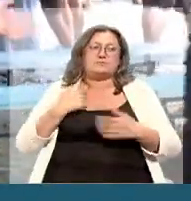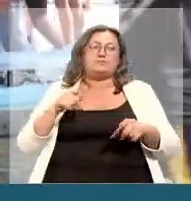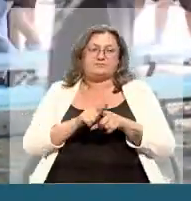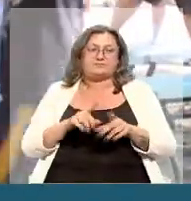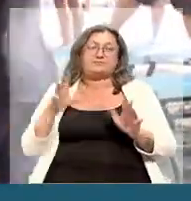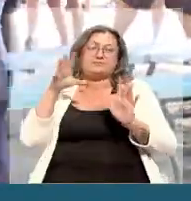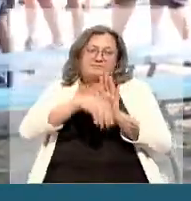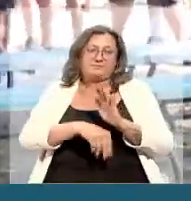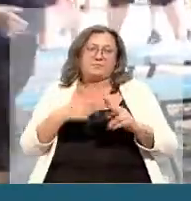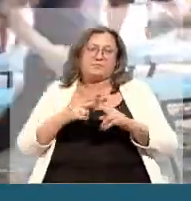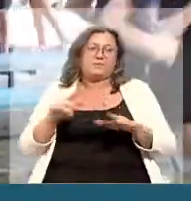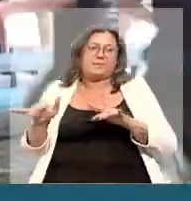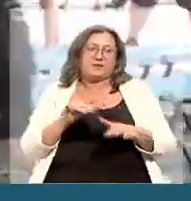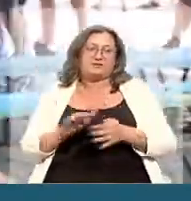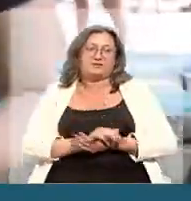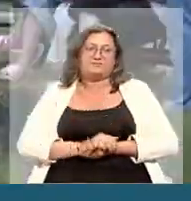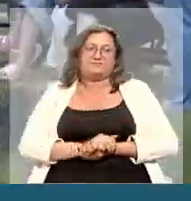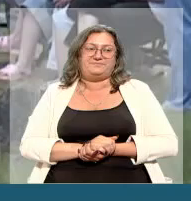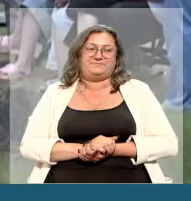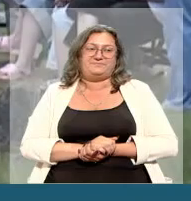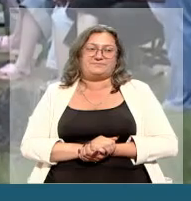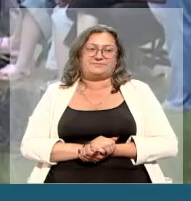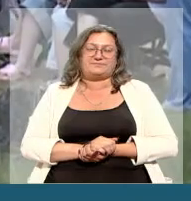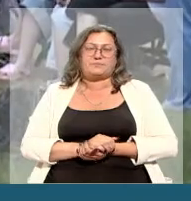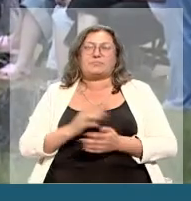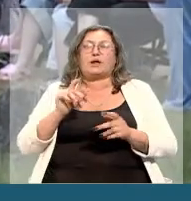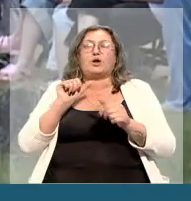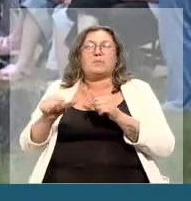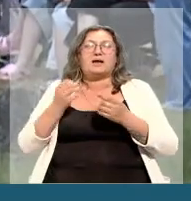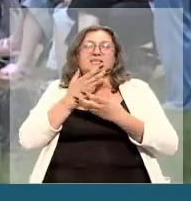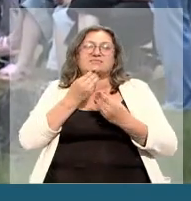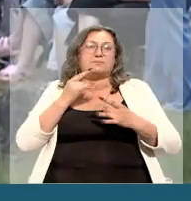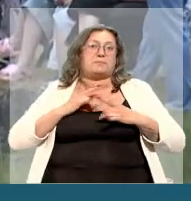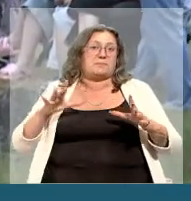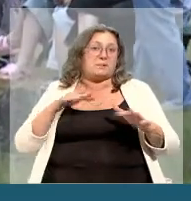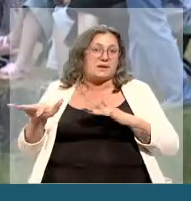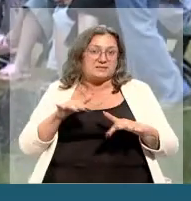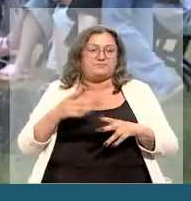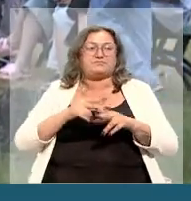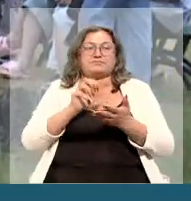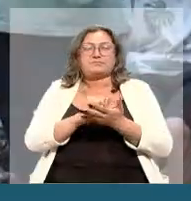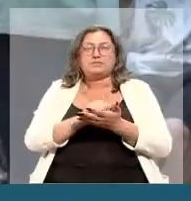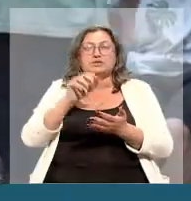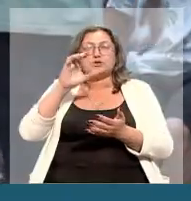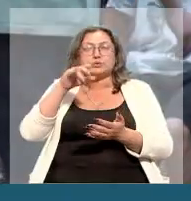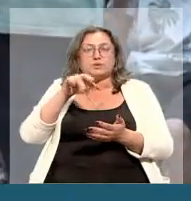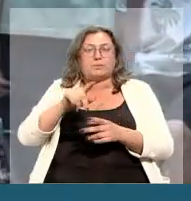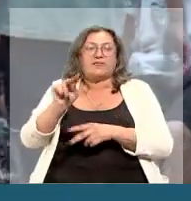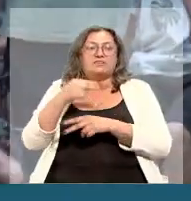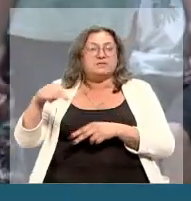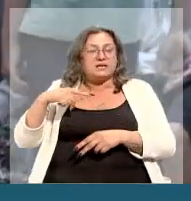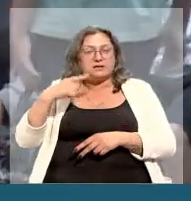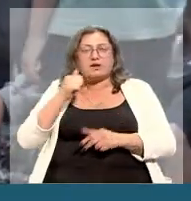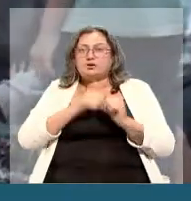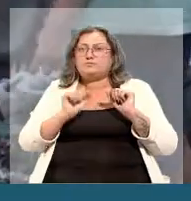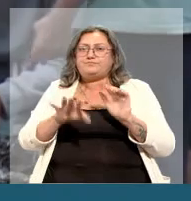также присоединились к этому мероприятию. Кроме красочных мероприятий, дети занимаются в различных студиях. По словам воспитателей,